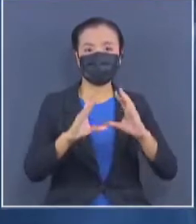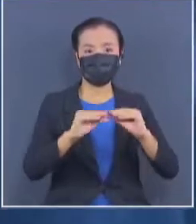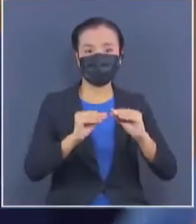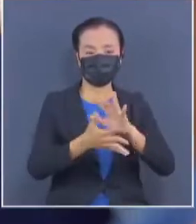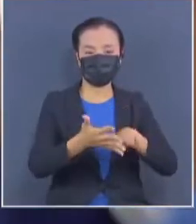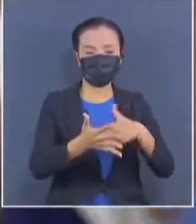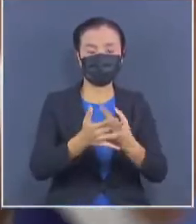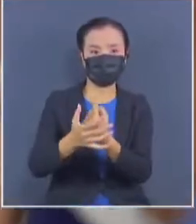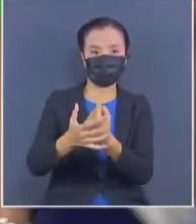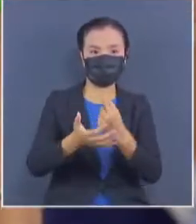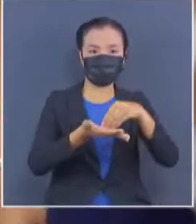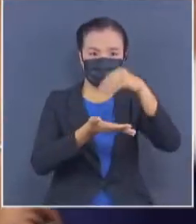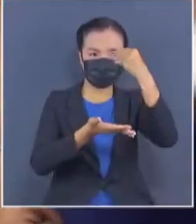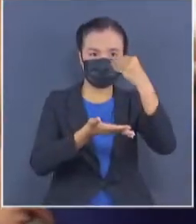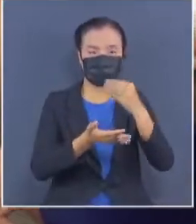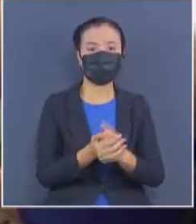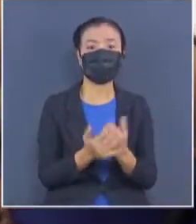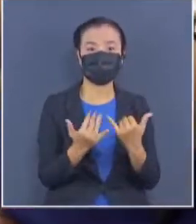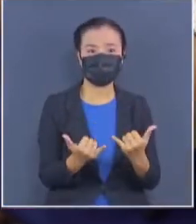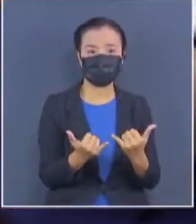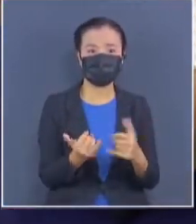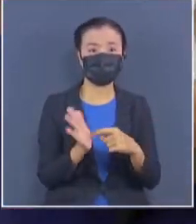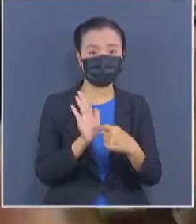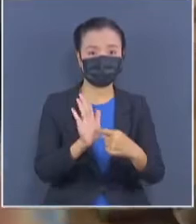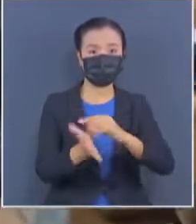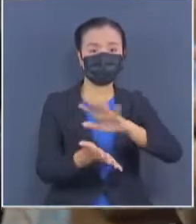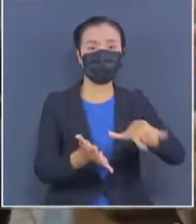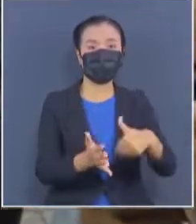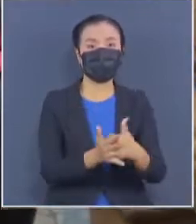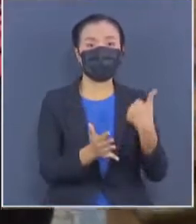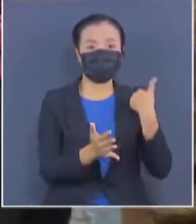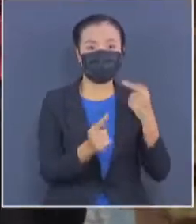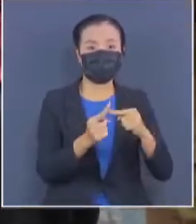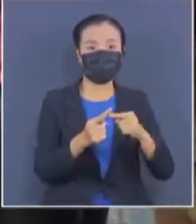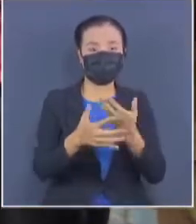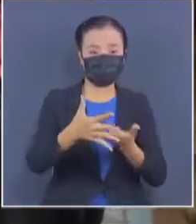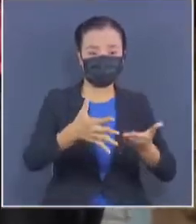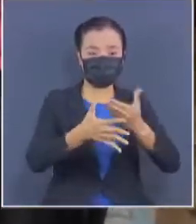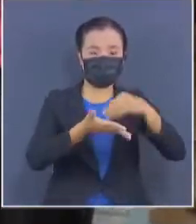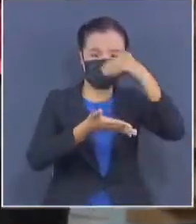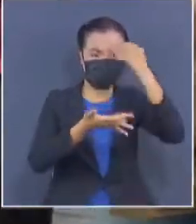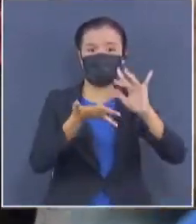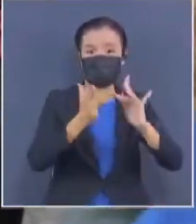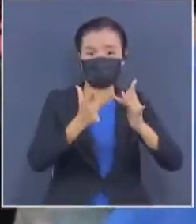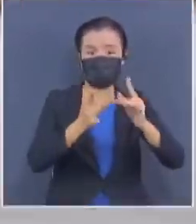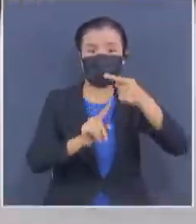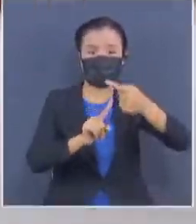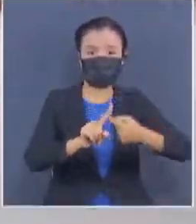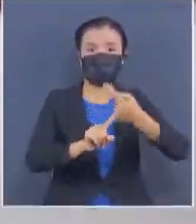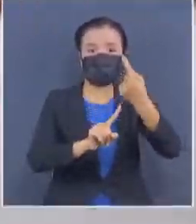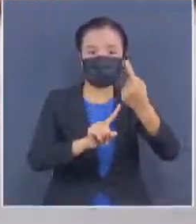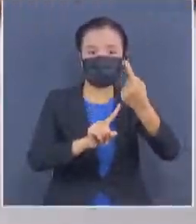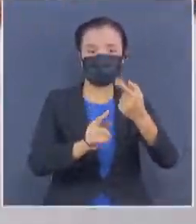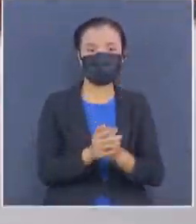วางแผนกับตัวแทนนักเรียนเรียบร้อยนะครับเบื้องต้นเนี่ยรับข้อโป้นักเรียนโดยให้ทุกระดับชั้นกลับไปเล่นออนไลน์ก่อน 1เดือนครับ